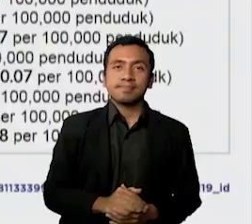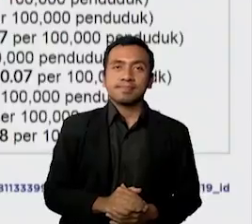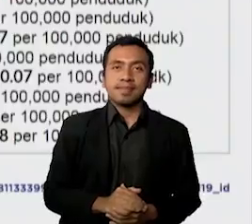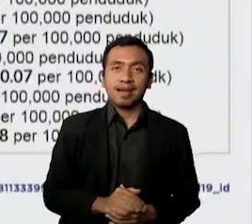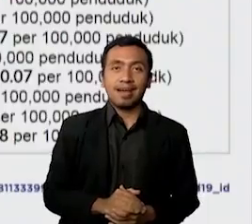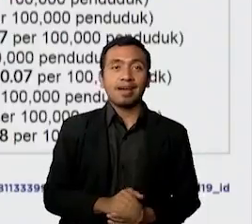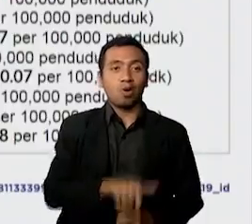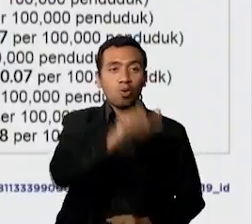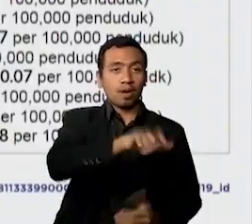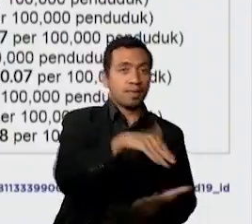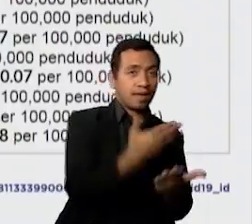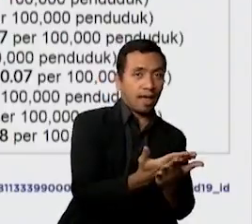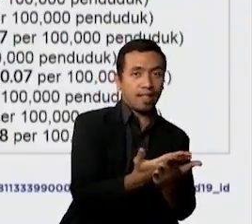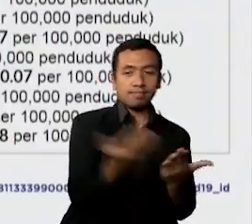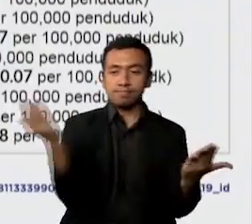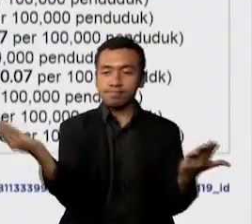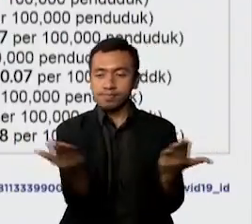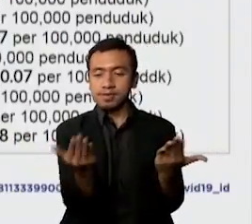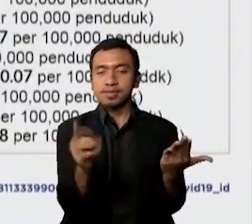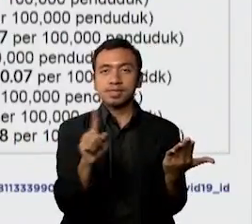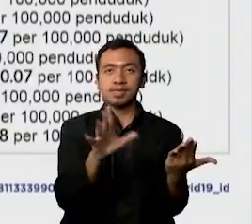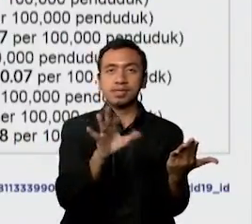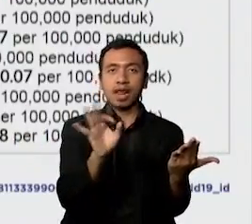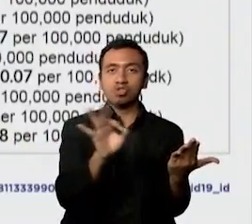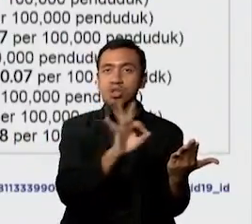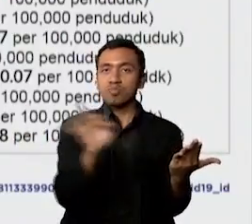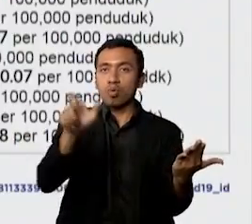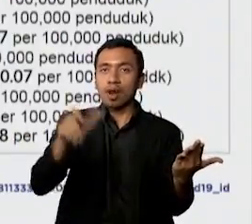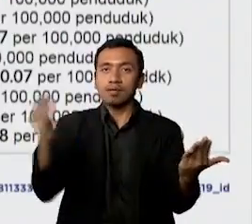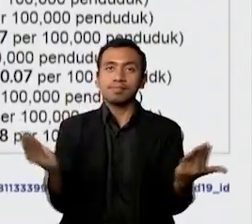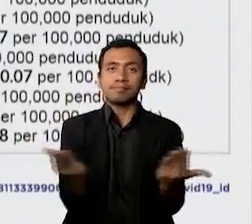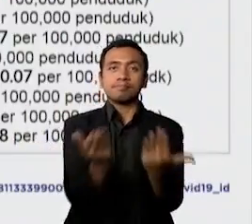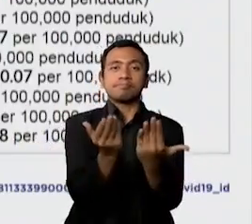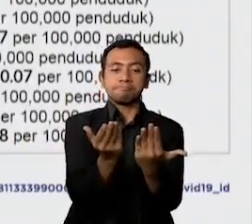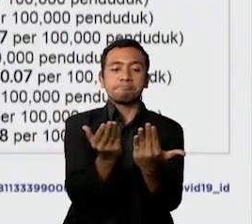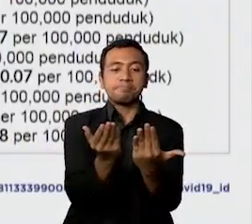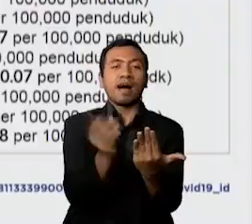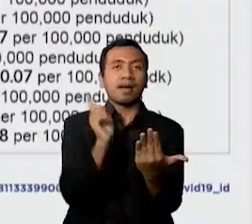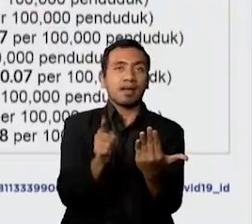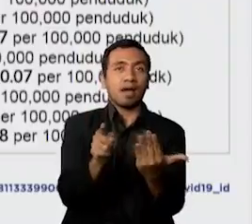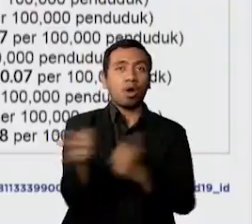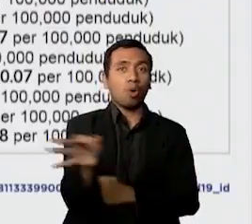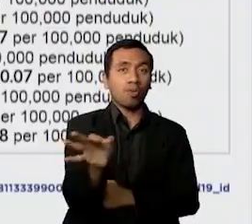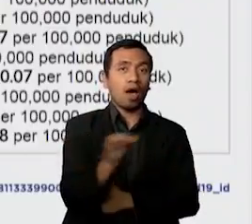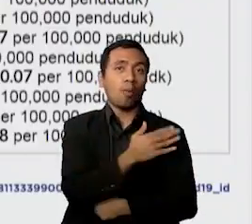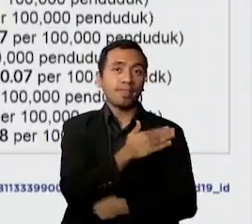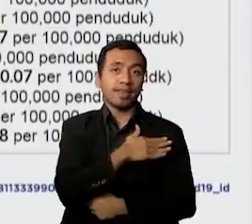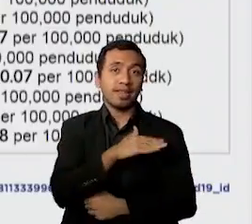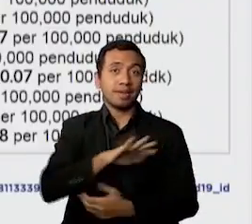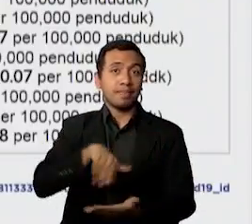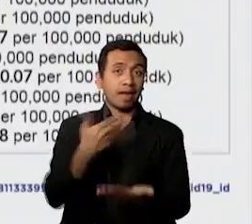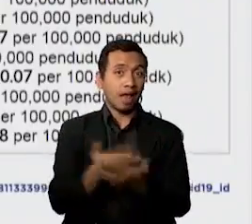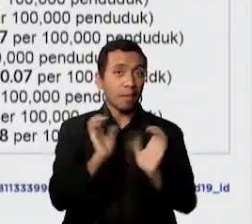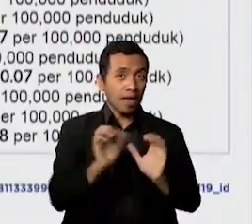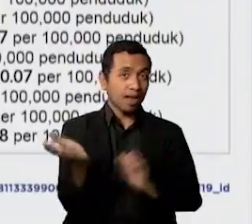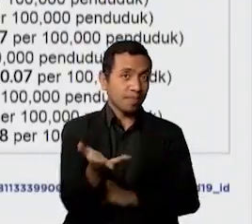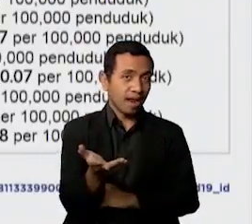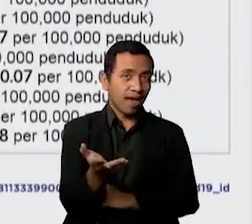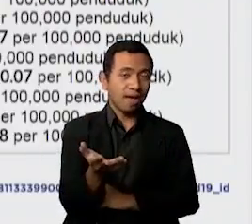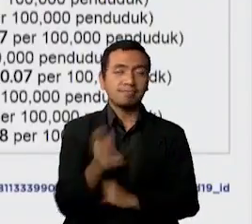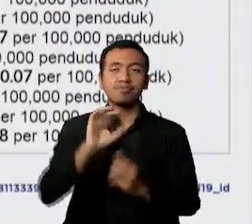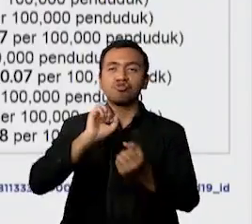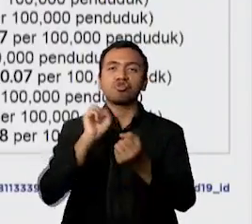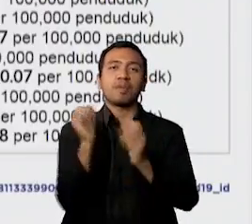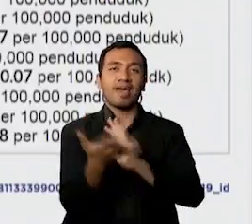per 100.000 penduduk, kita dapat melihat di sini beberapa kota dengan angka kematian tertinggi. Yang pertama adalah